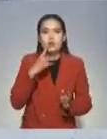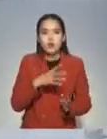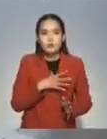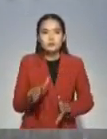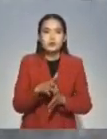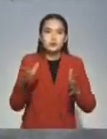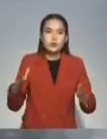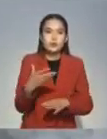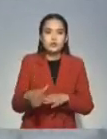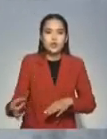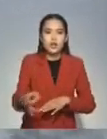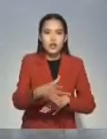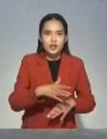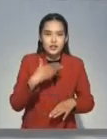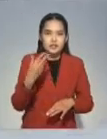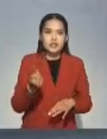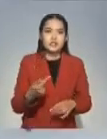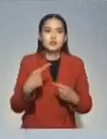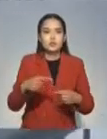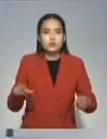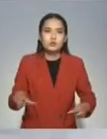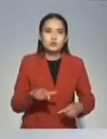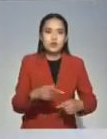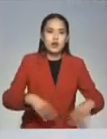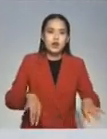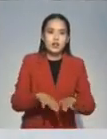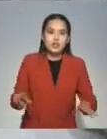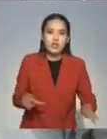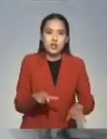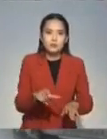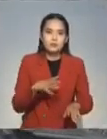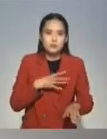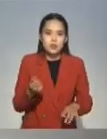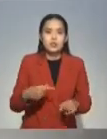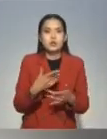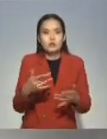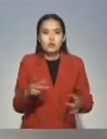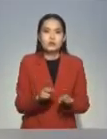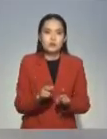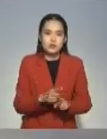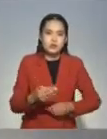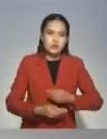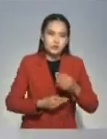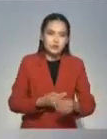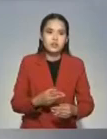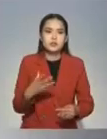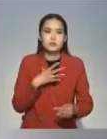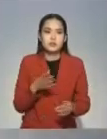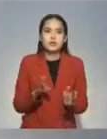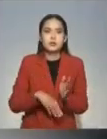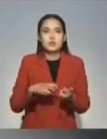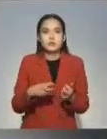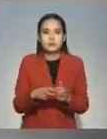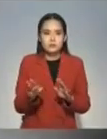большая часть республиканских на выходные была закрыта но некоторые водители все же выезжали на трассе К сожалению без трагедии